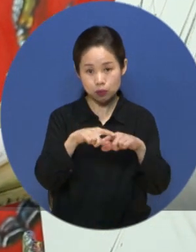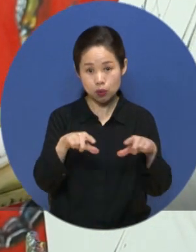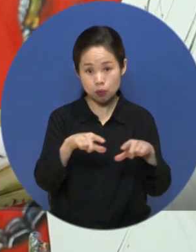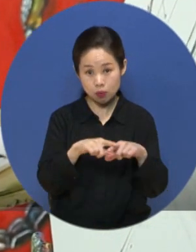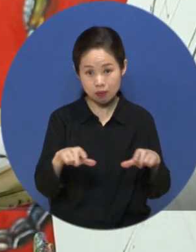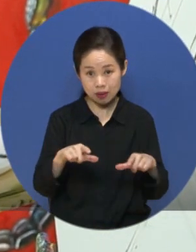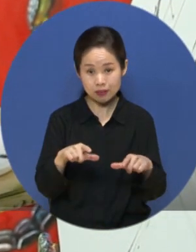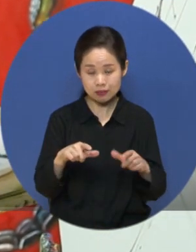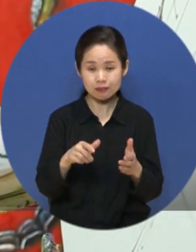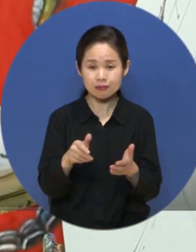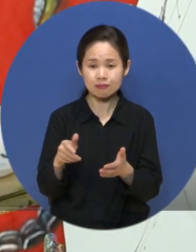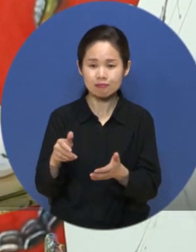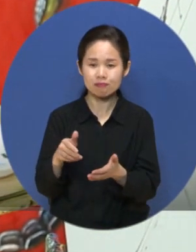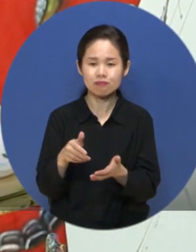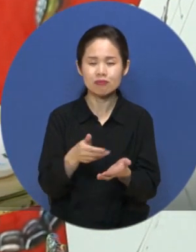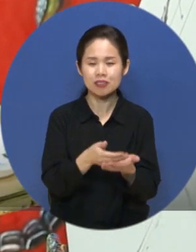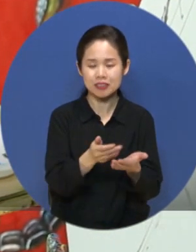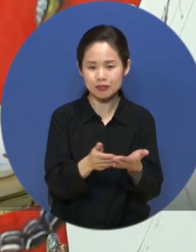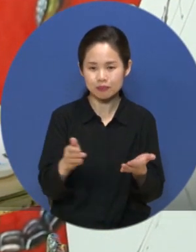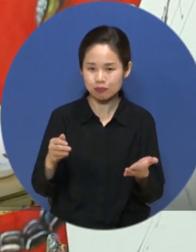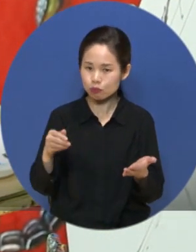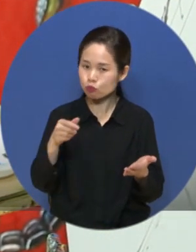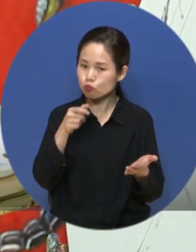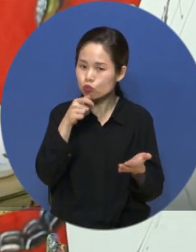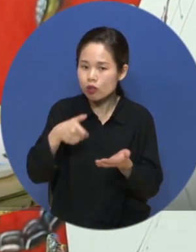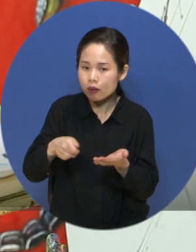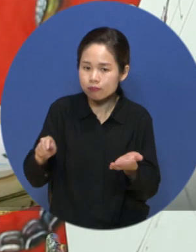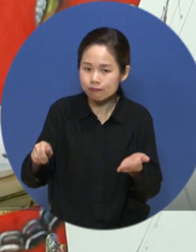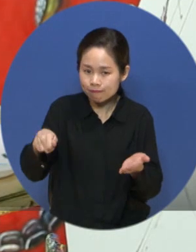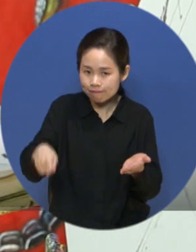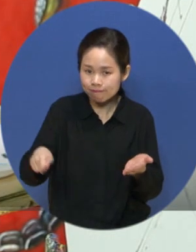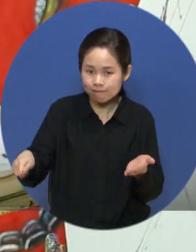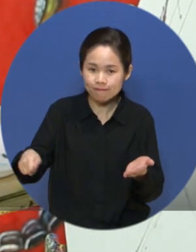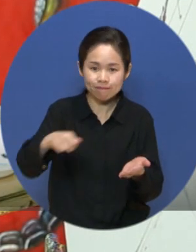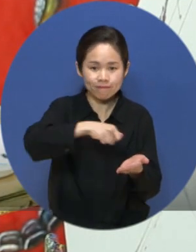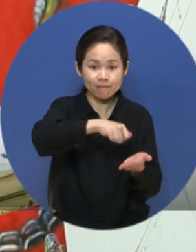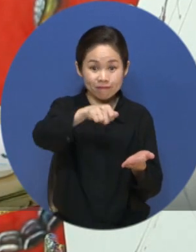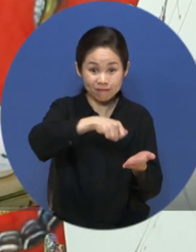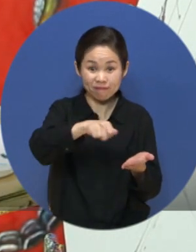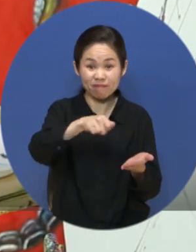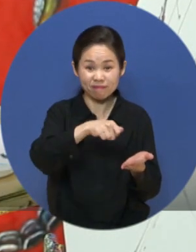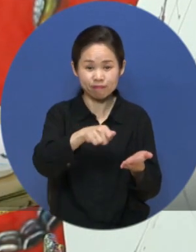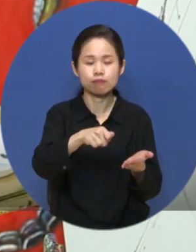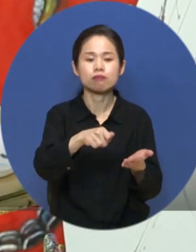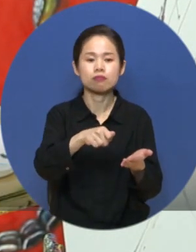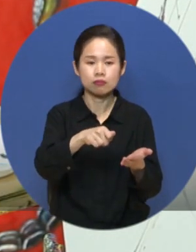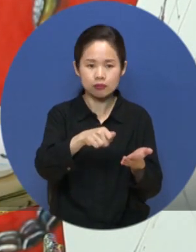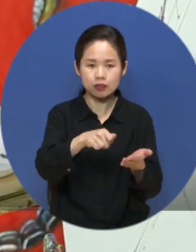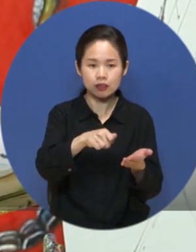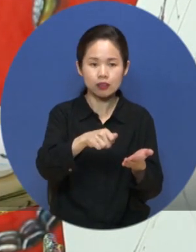그대로 그리기 시작했고 좀 더 나아가